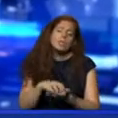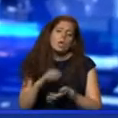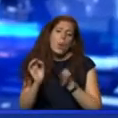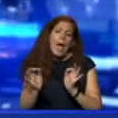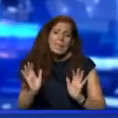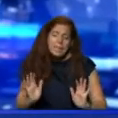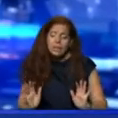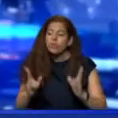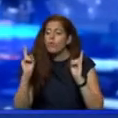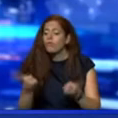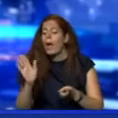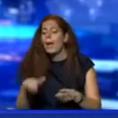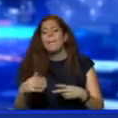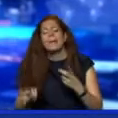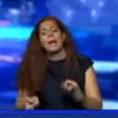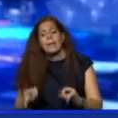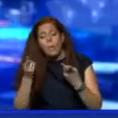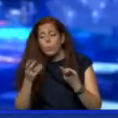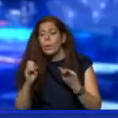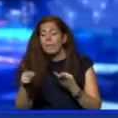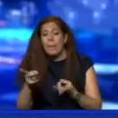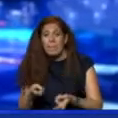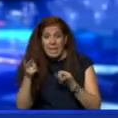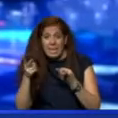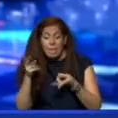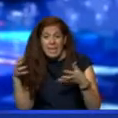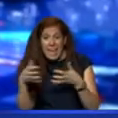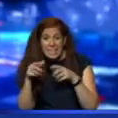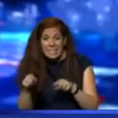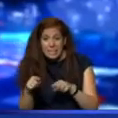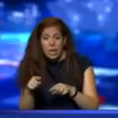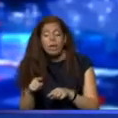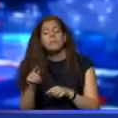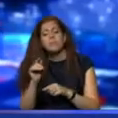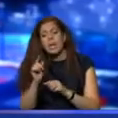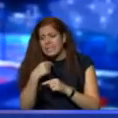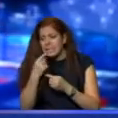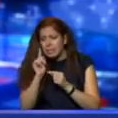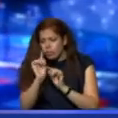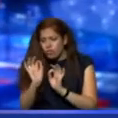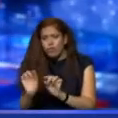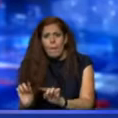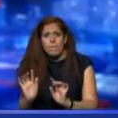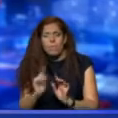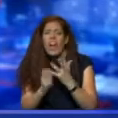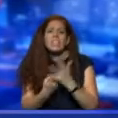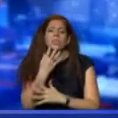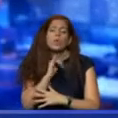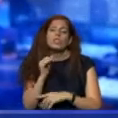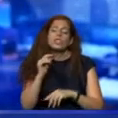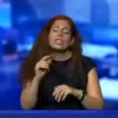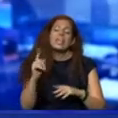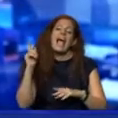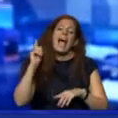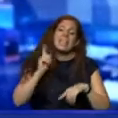הדין, שאפשר גם לקיים אותו. אם אתה מקיים כנס כזה, אז תקרא לו בשמו, ואל תיצור איזושהי הטעיה.